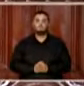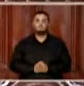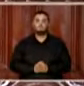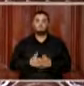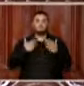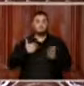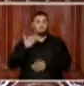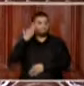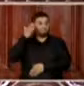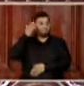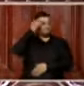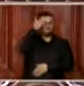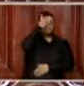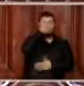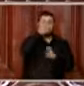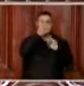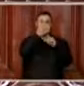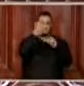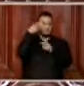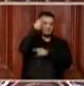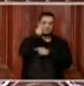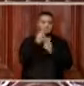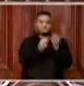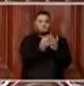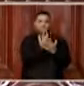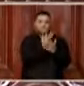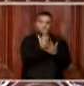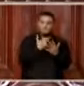نتطلع إلى عالم جديد